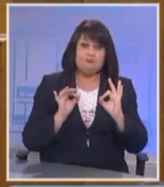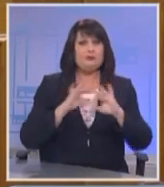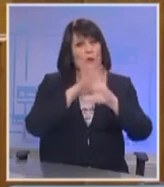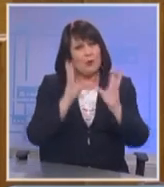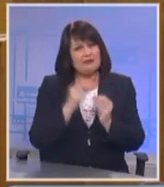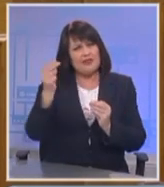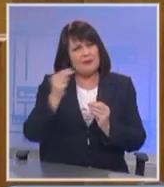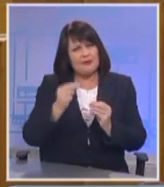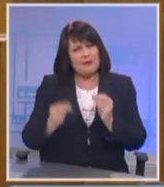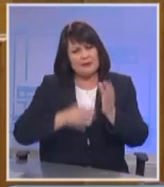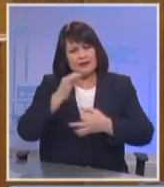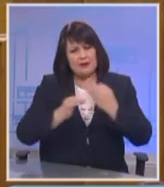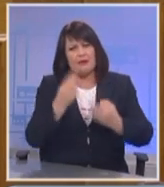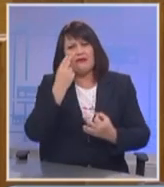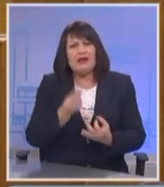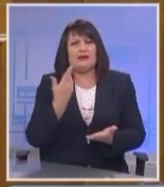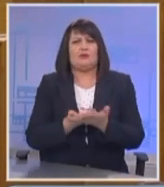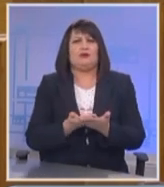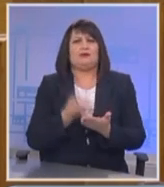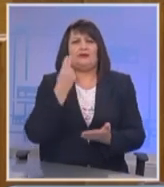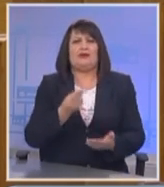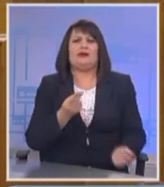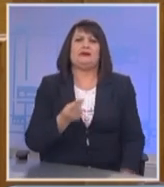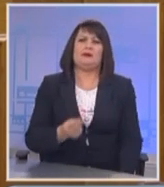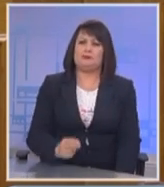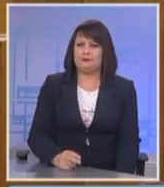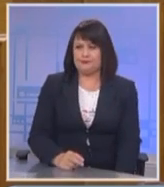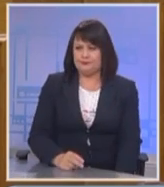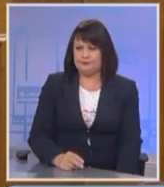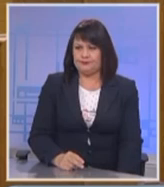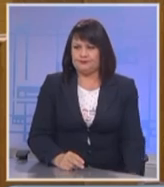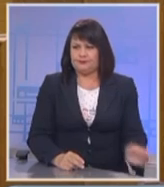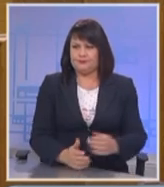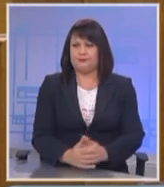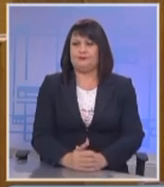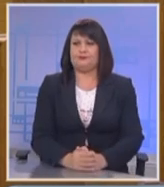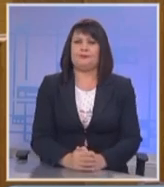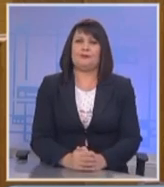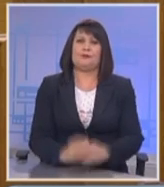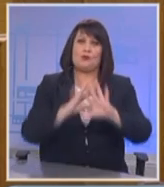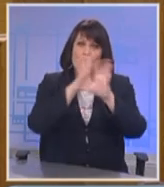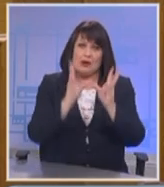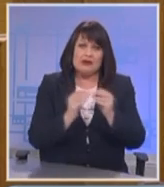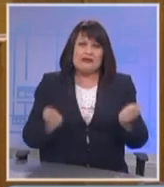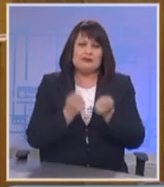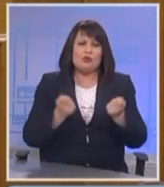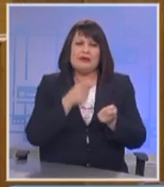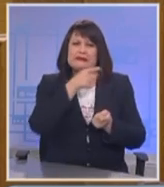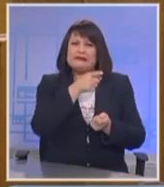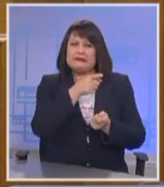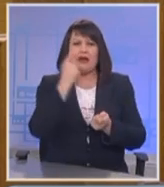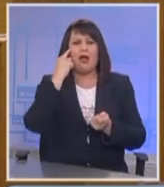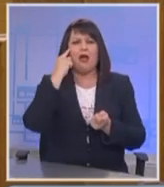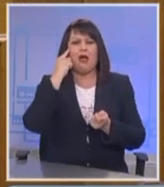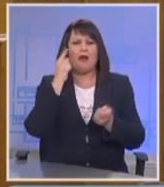αυτά επιβεβαιώνουν ότι τα περισσότερα από αυτά τα χρησιμοποιείτε και για αποπροσανατολισμό, για